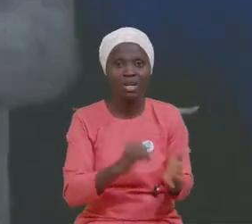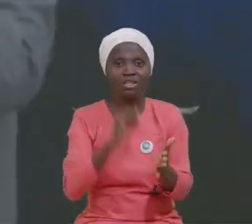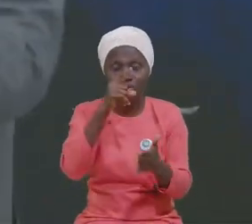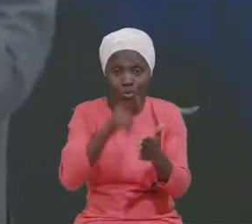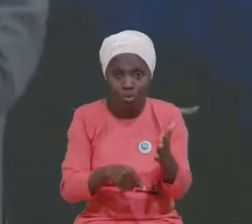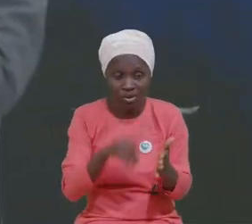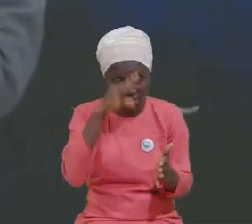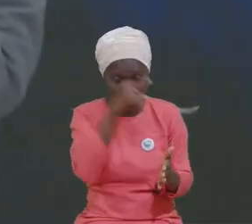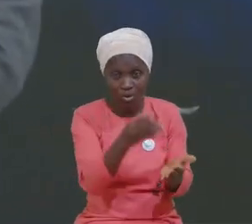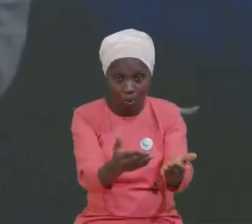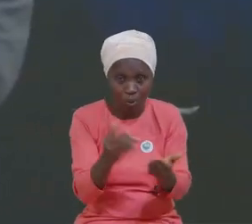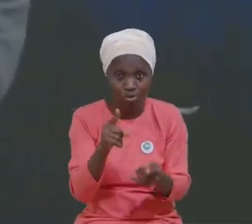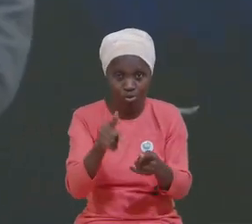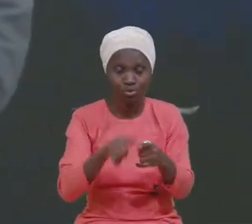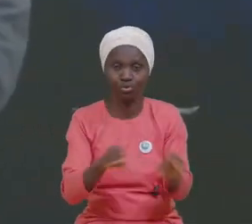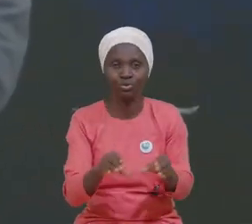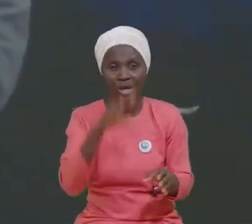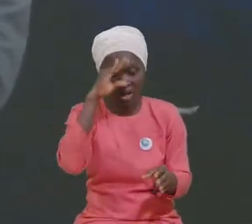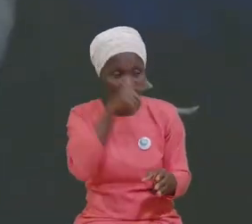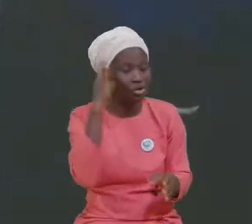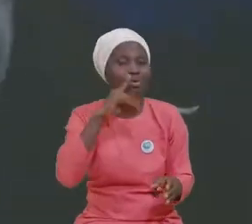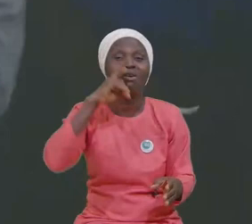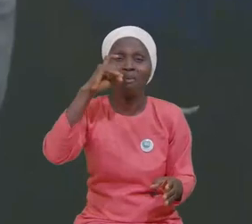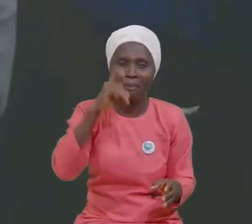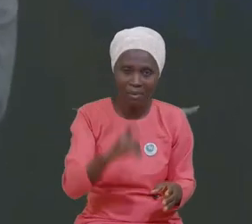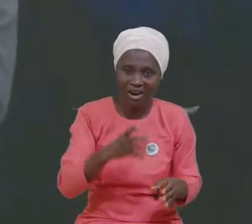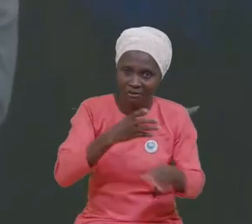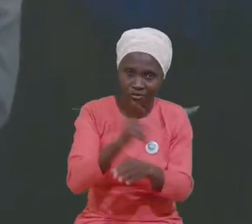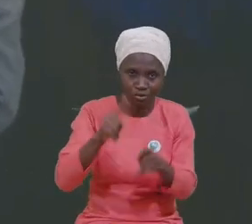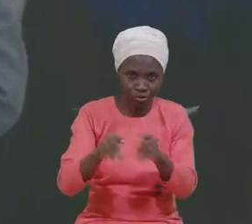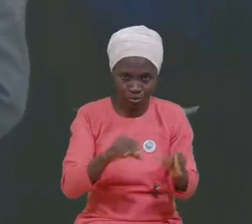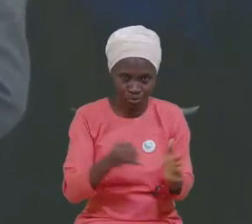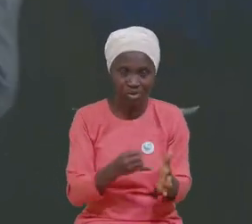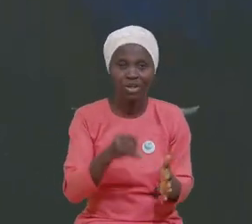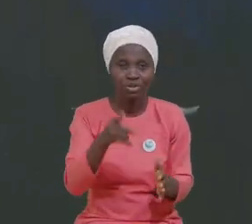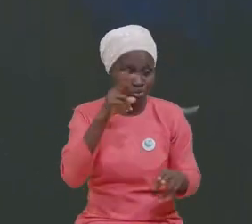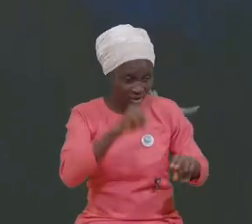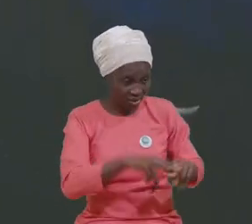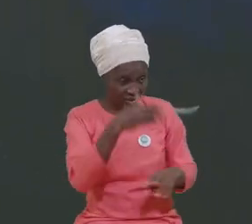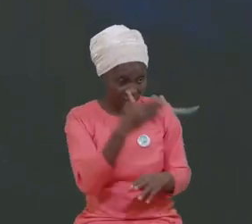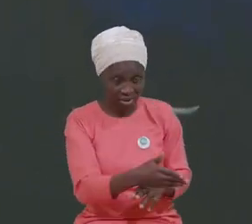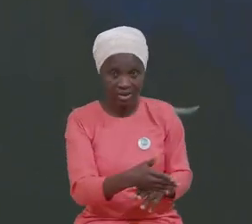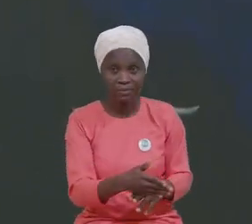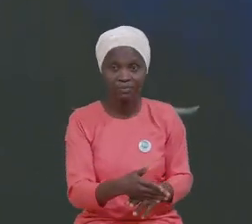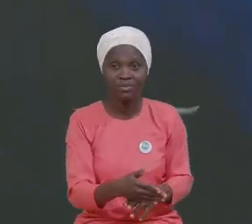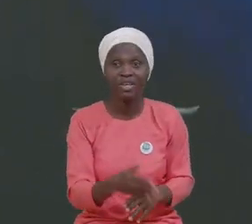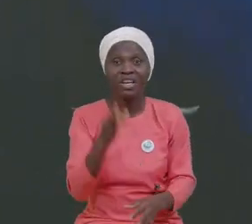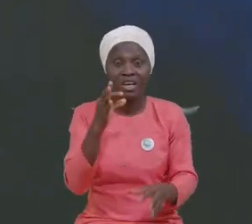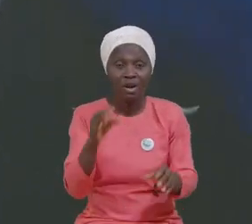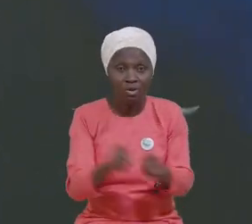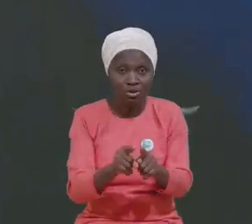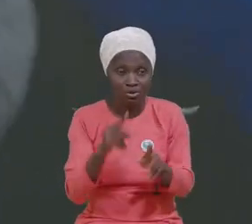fasses. Il va te contraindre. Il va te commander. Il va te faire asseoir là-bas. Même